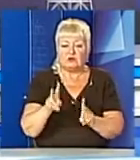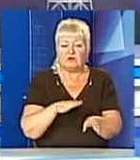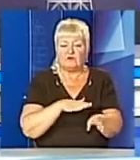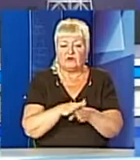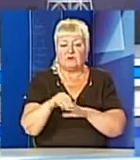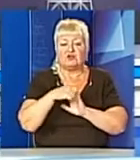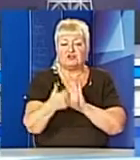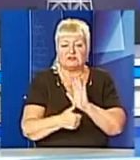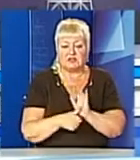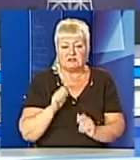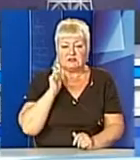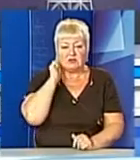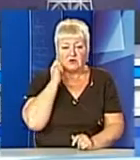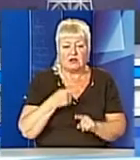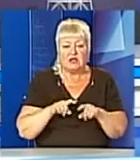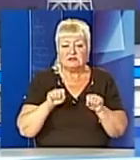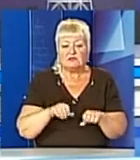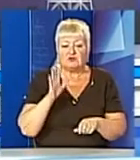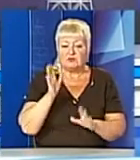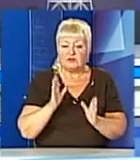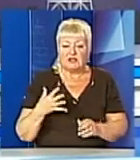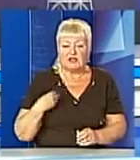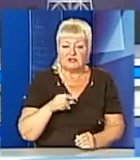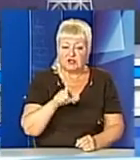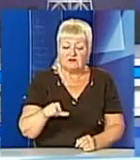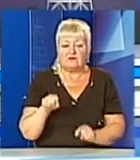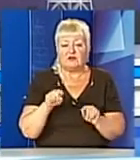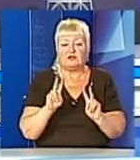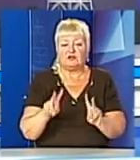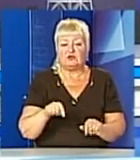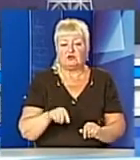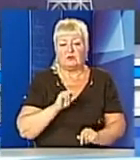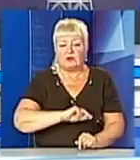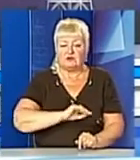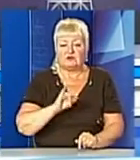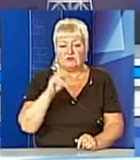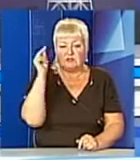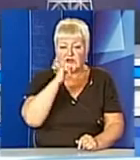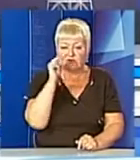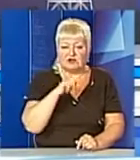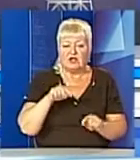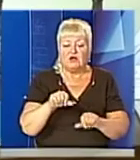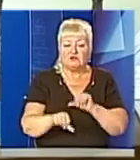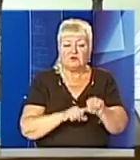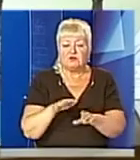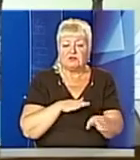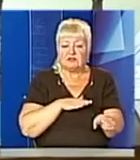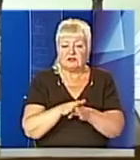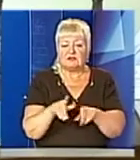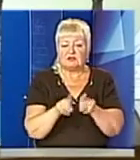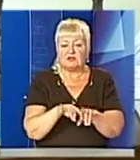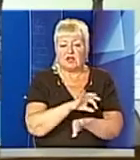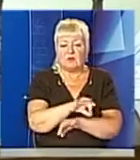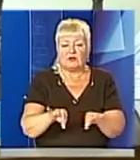виповнилося 16 років. Це можуть бути не лише львів'яни, а й ті, хто тут працює чи навчається. Цьогоріч на реалізацію таких